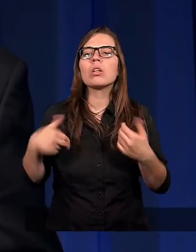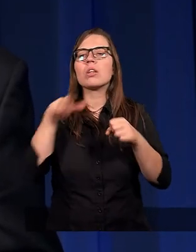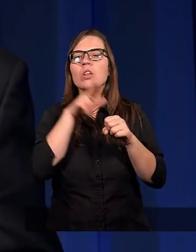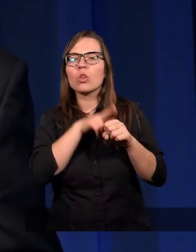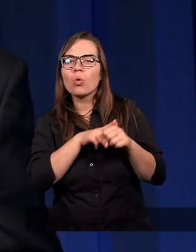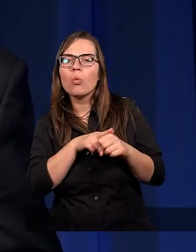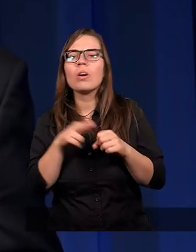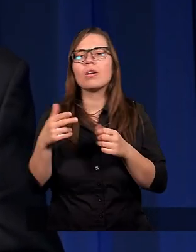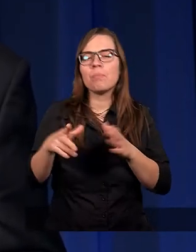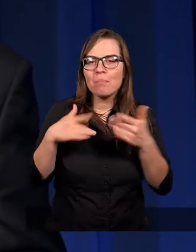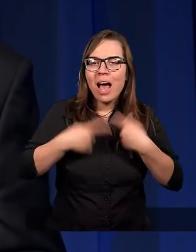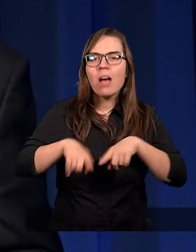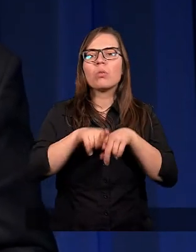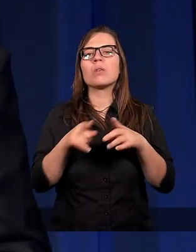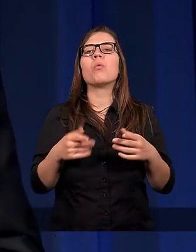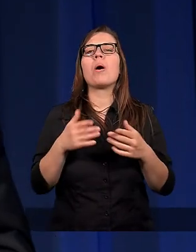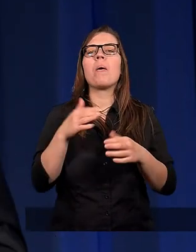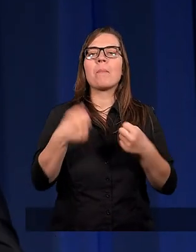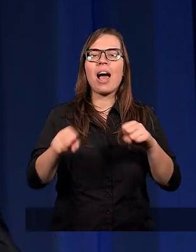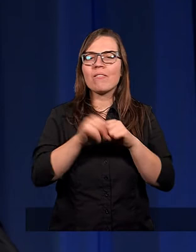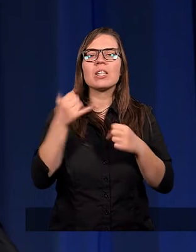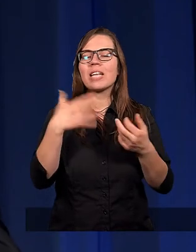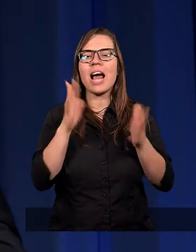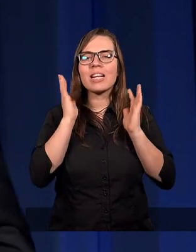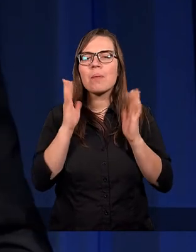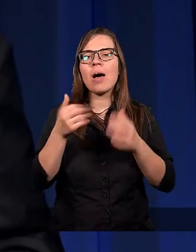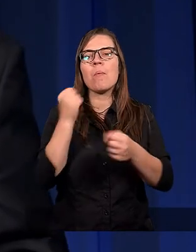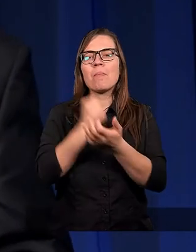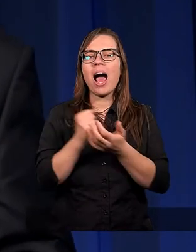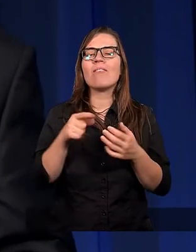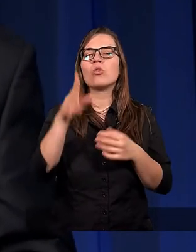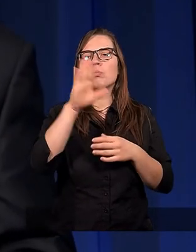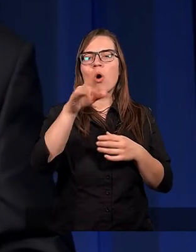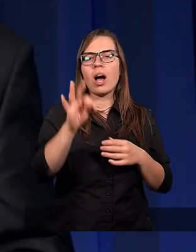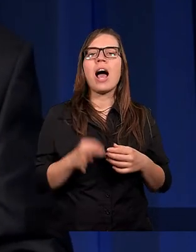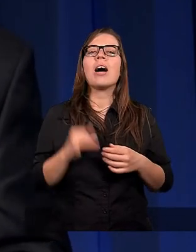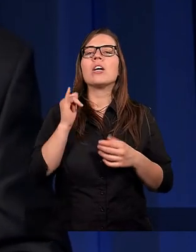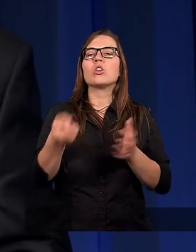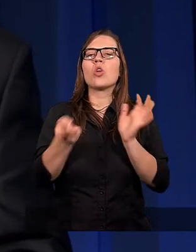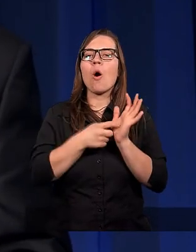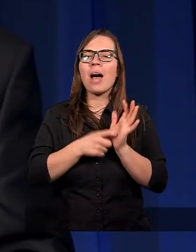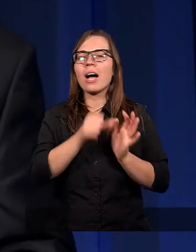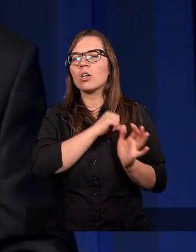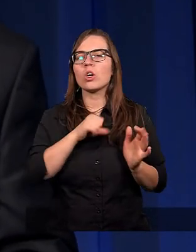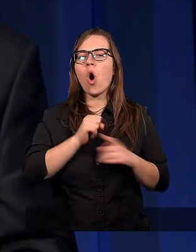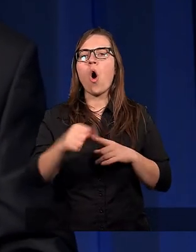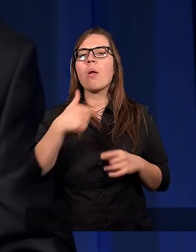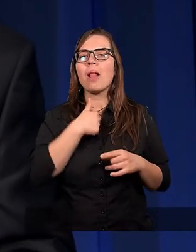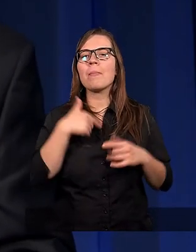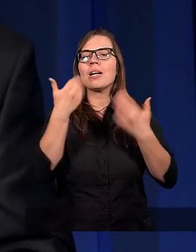pełnił sprawiedliwość i nie zaniedbał prawa swojego Boga. Domagają się ode